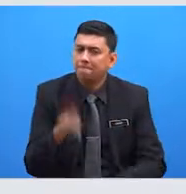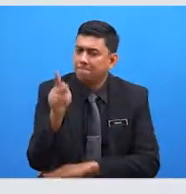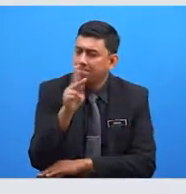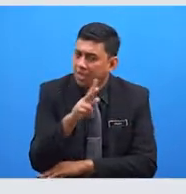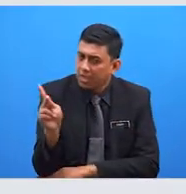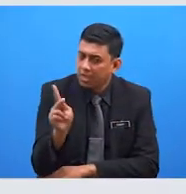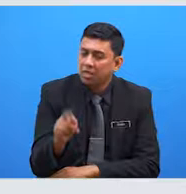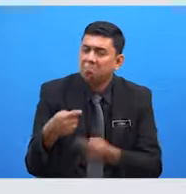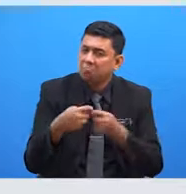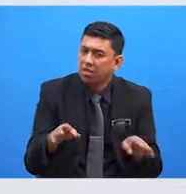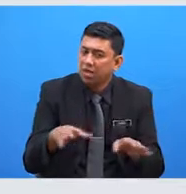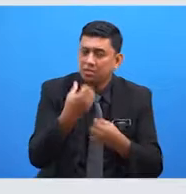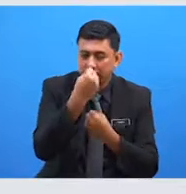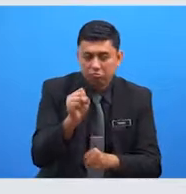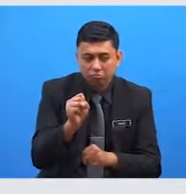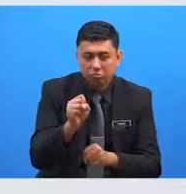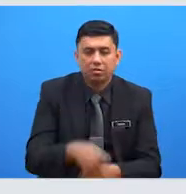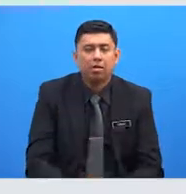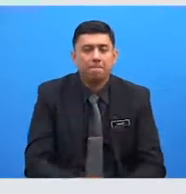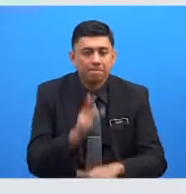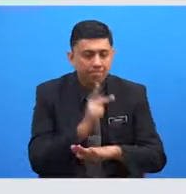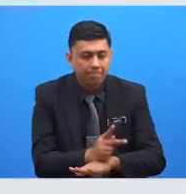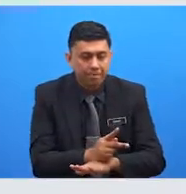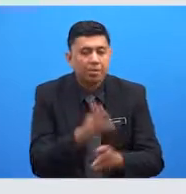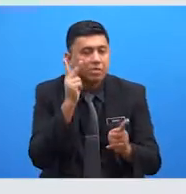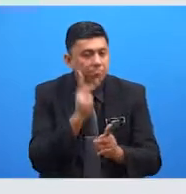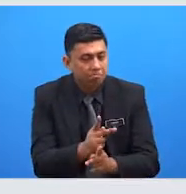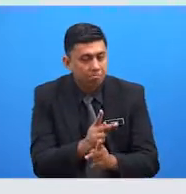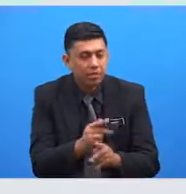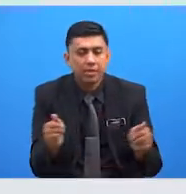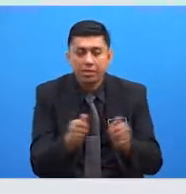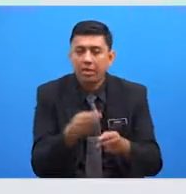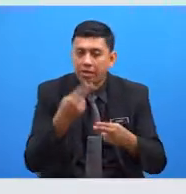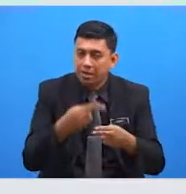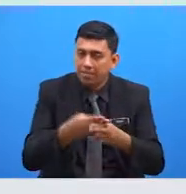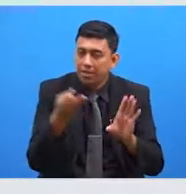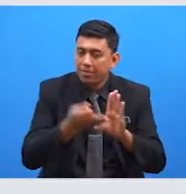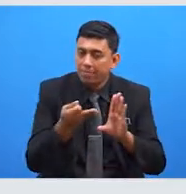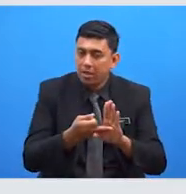Pastikan anda telah siap mengekod dan menyimpannya dengan nama fail